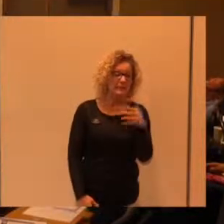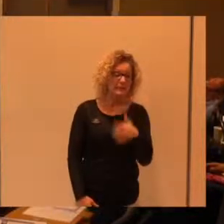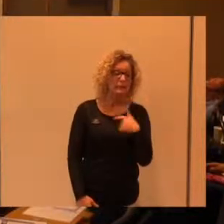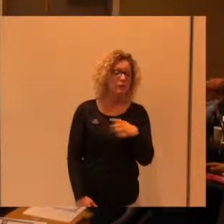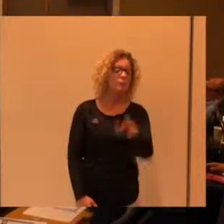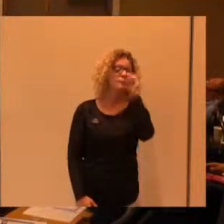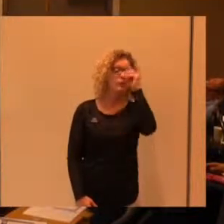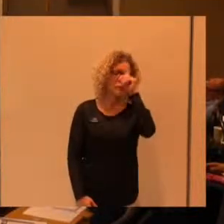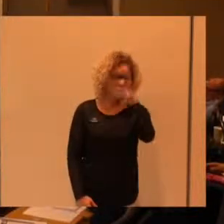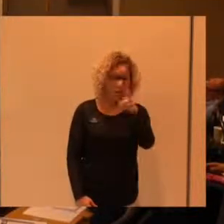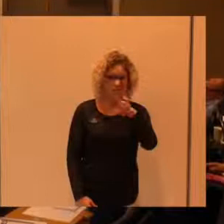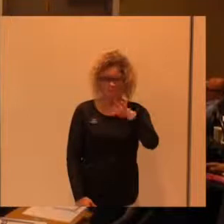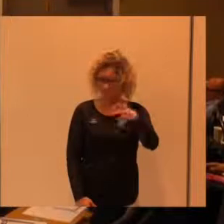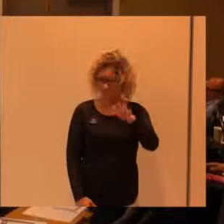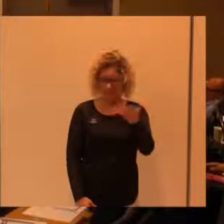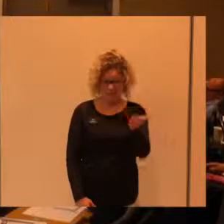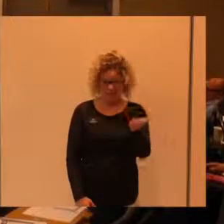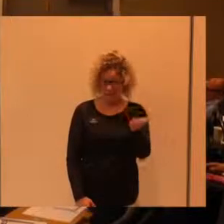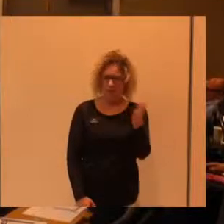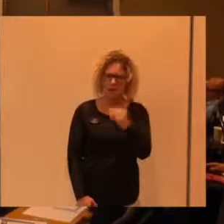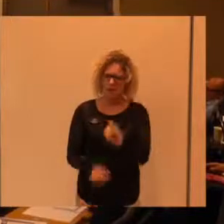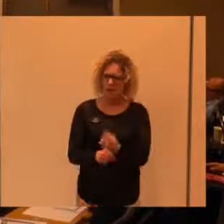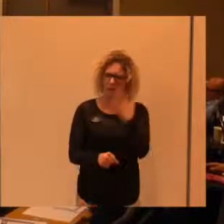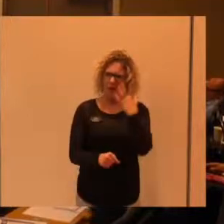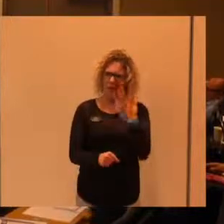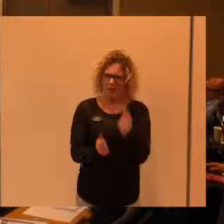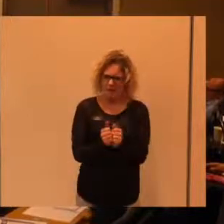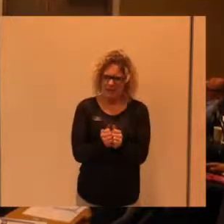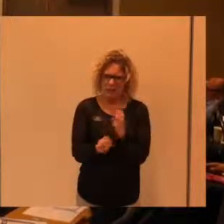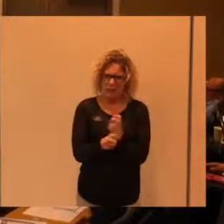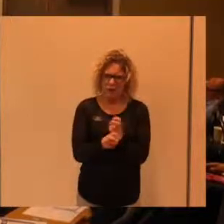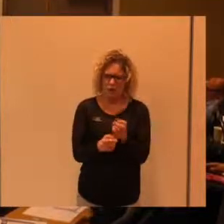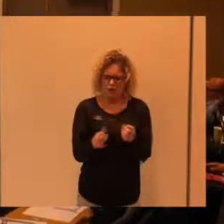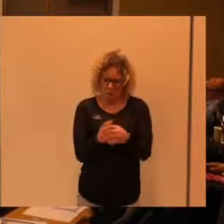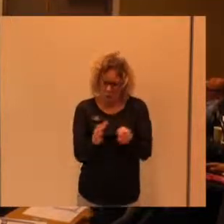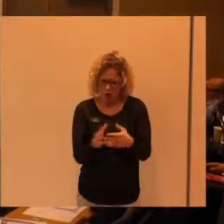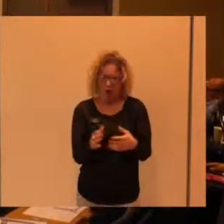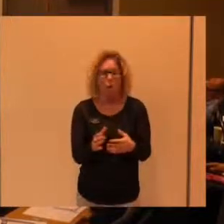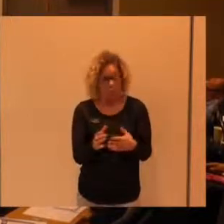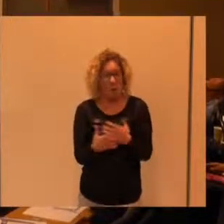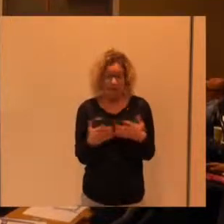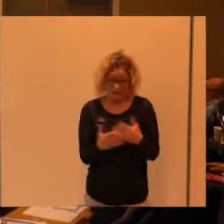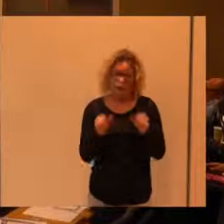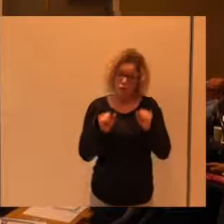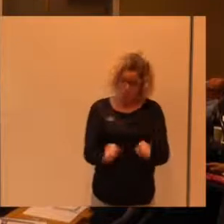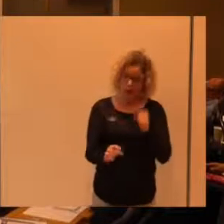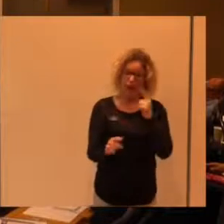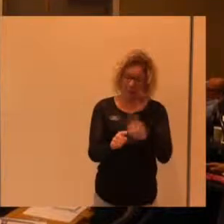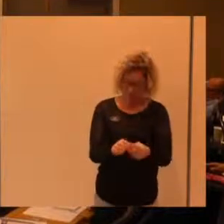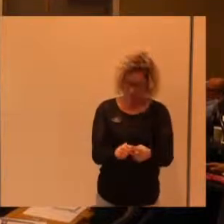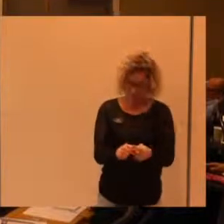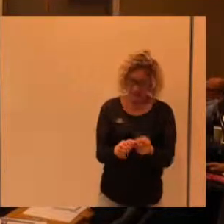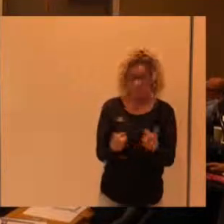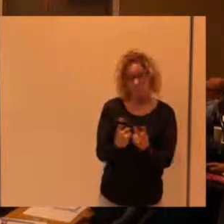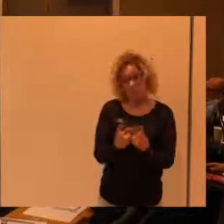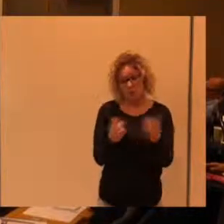jag den texten då? Och då kommer det här underliga sättet att försöka redogöra för. Den bör vara så enkel så att människor